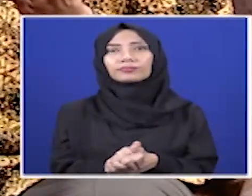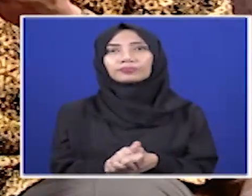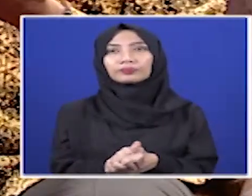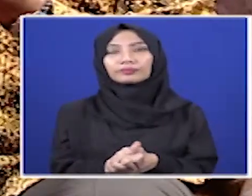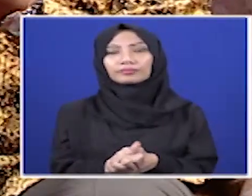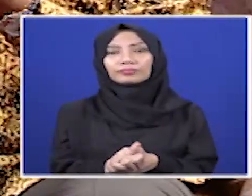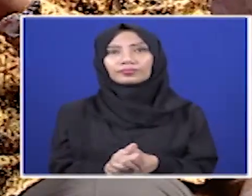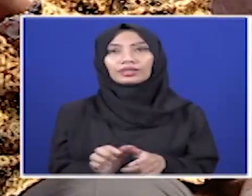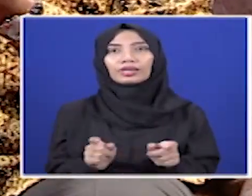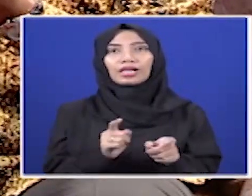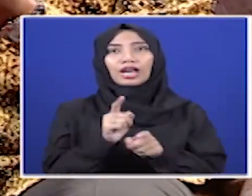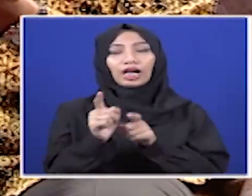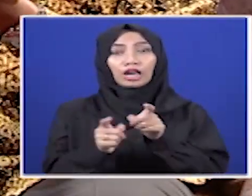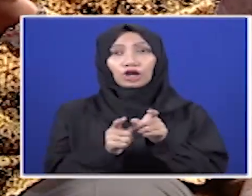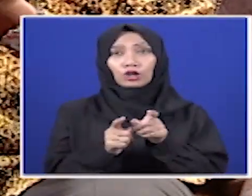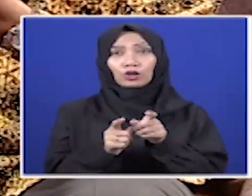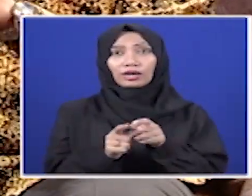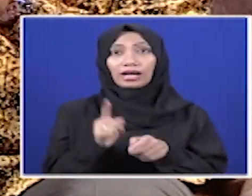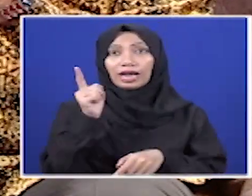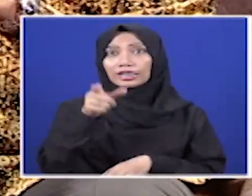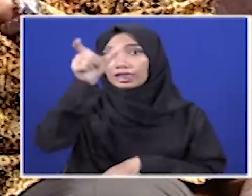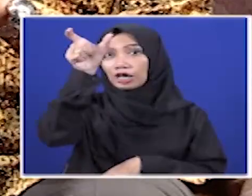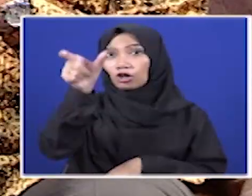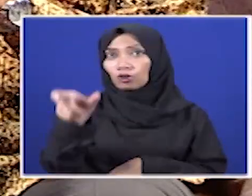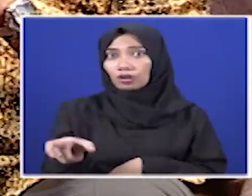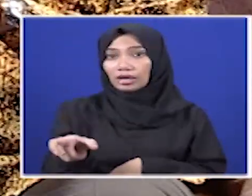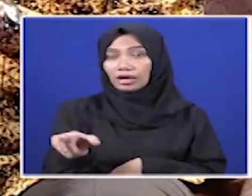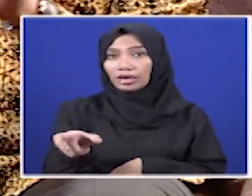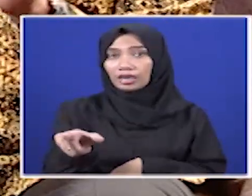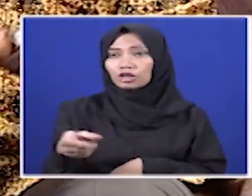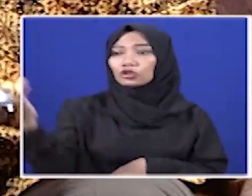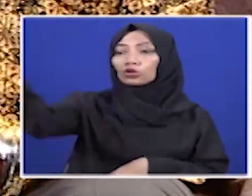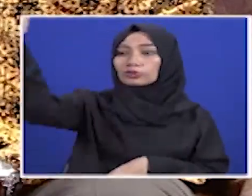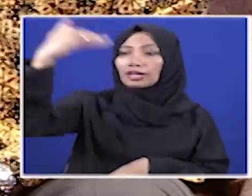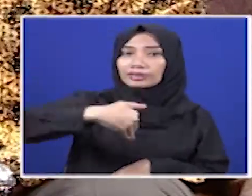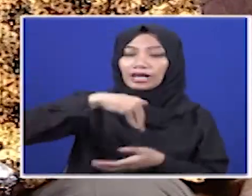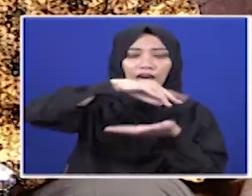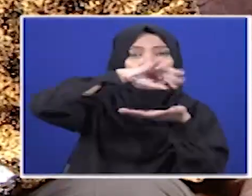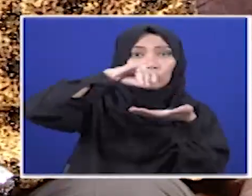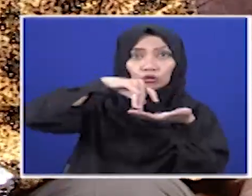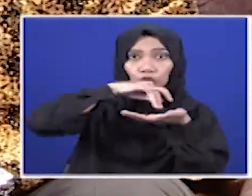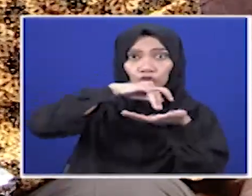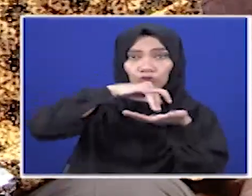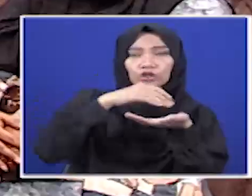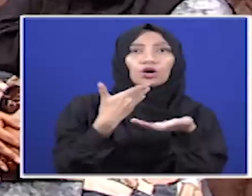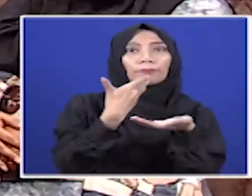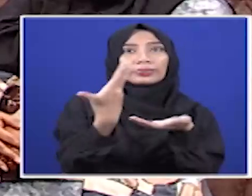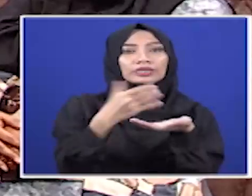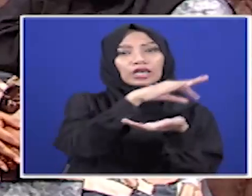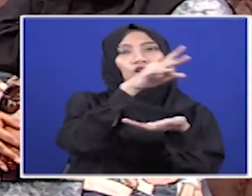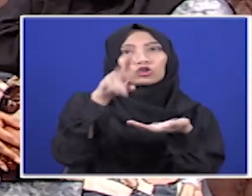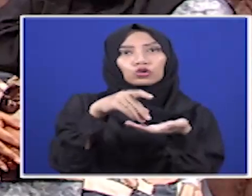itu menggunakan jasa usahakan alkain seorang dukun dan dukunnya kemudian berkolaborasi lah kalau berbahasa kita dengan